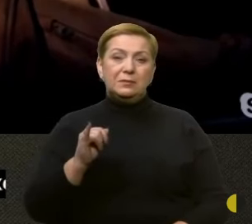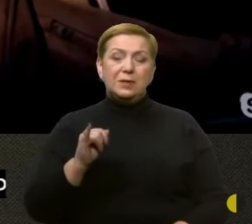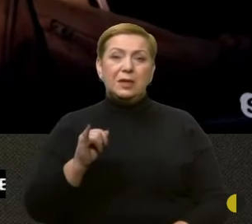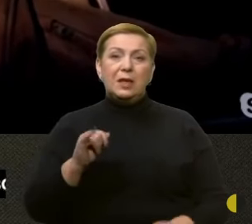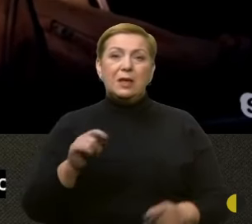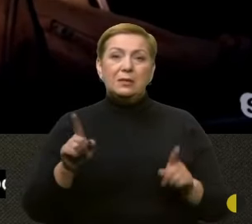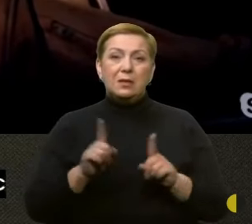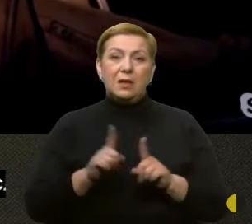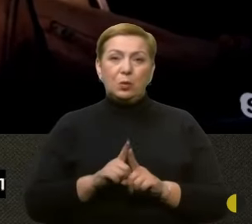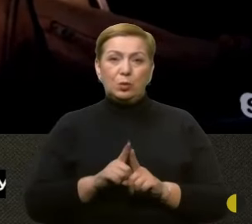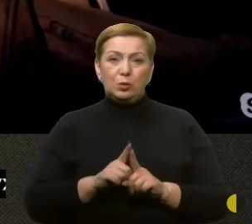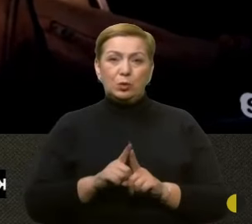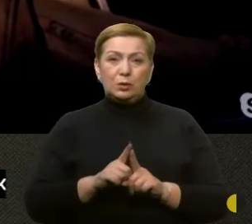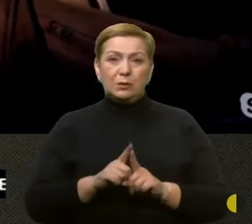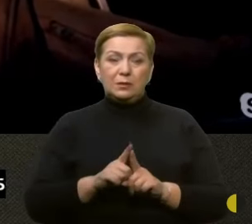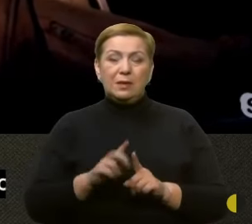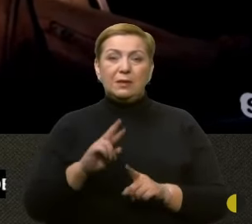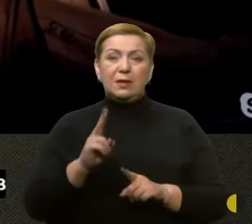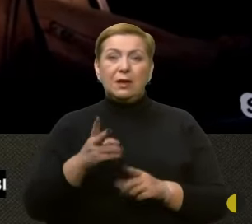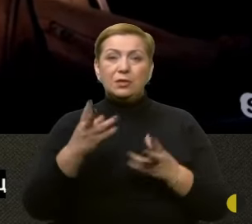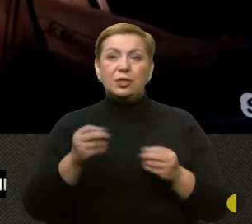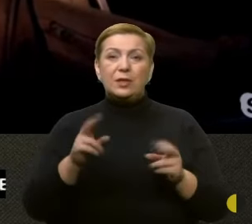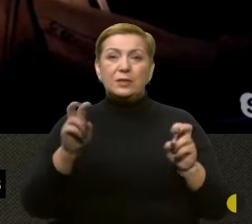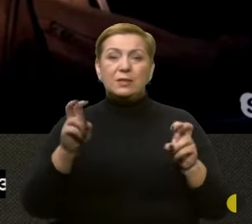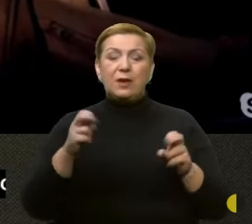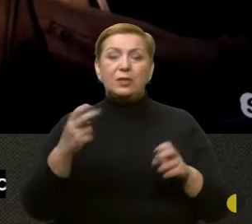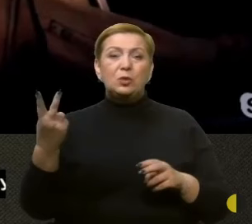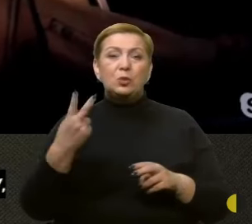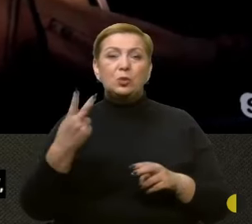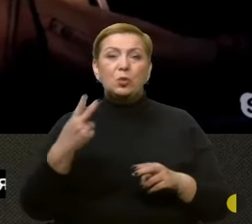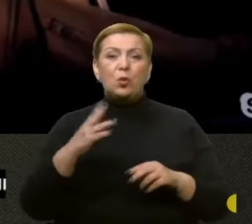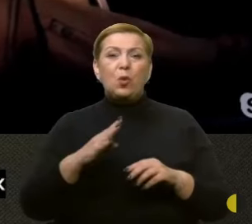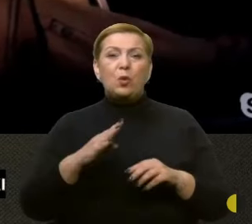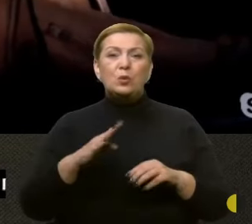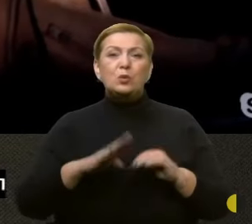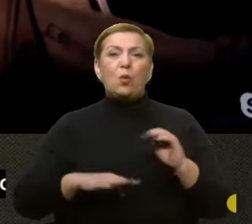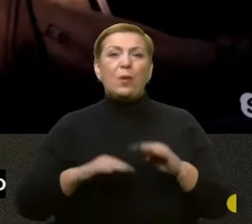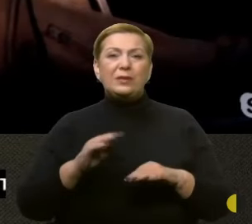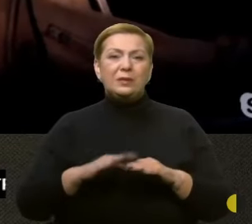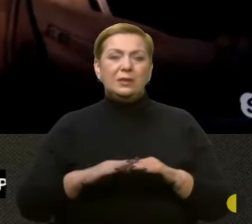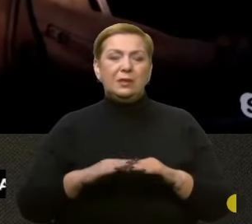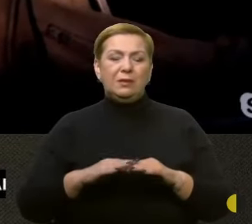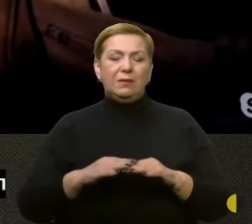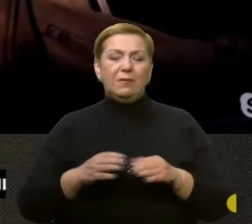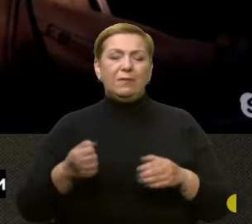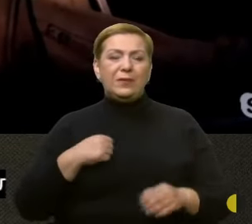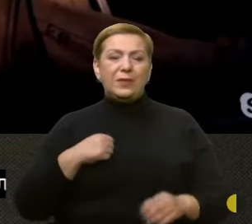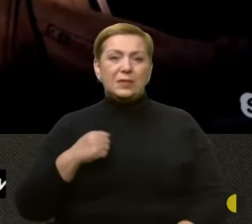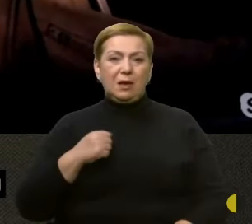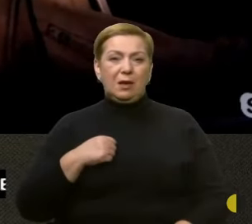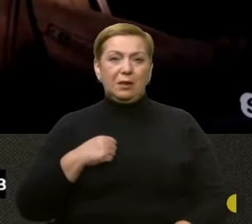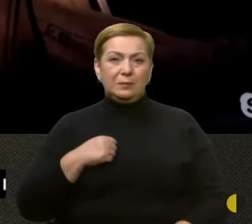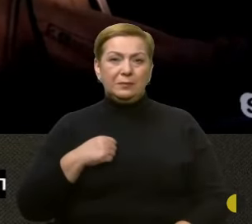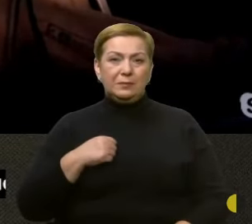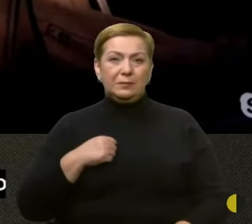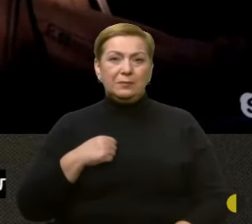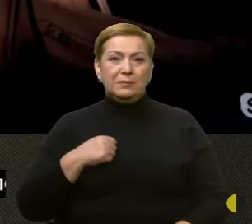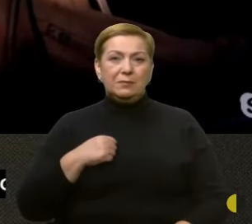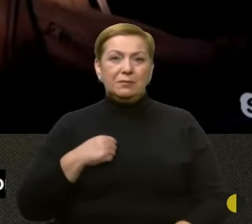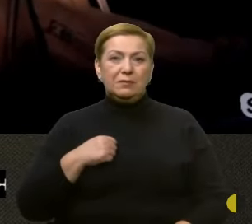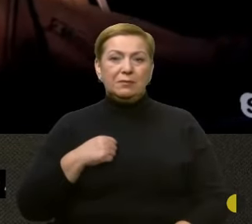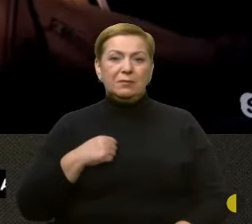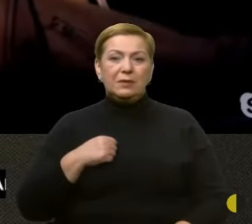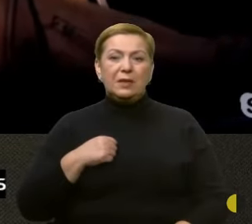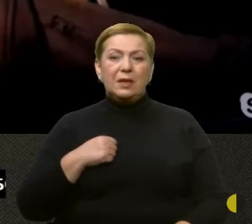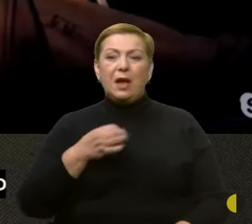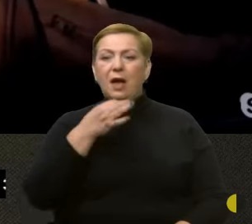також, як їх називають, второсортні війська. Це от в армії Оркостані таке є.